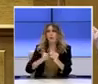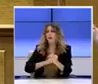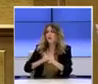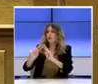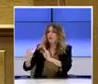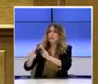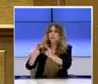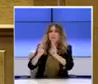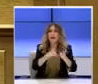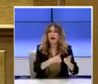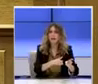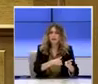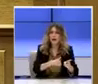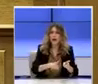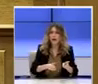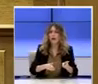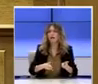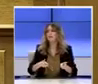Αγνοείτε τους πάντες.